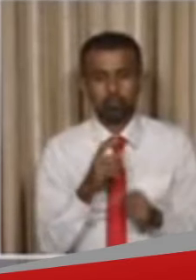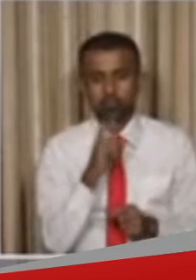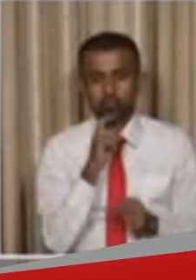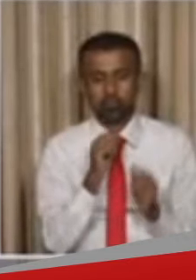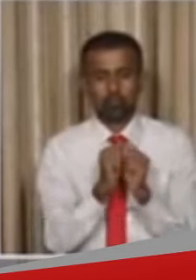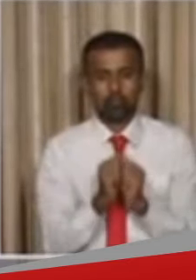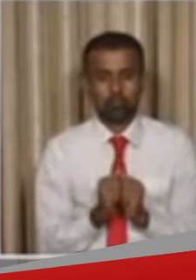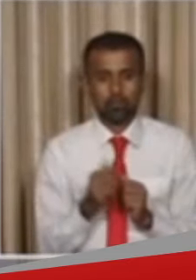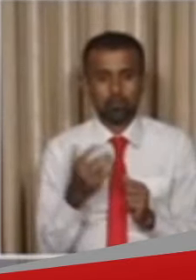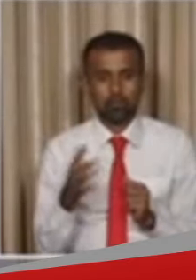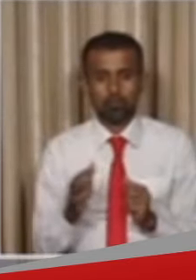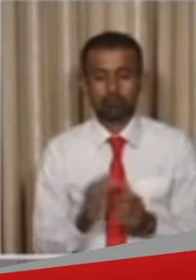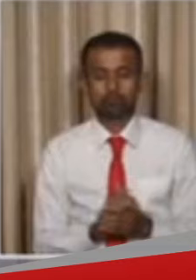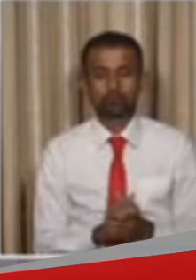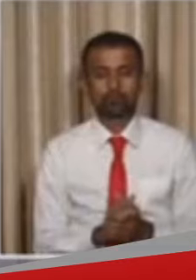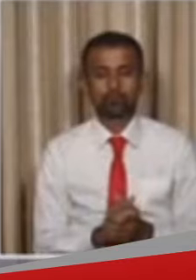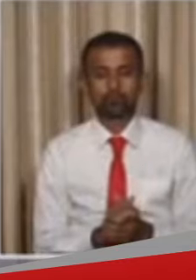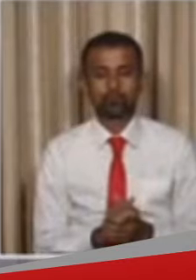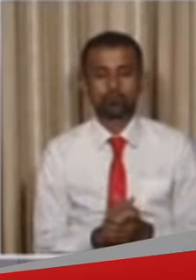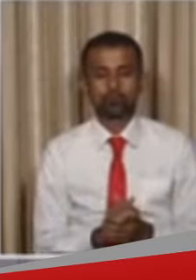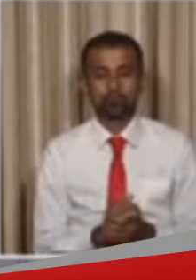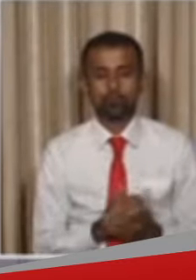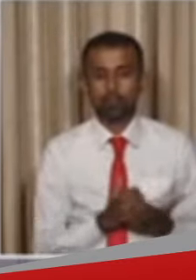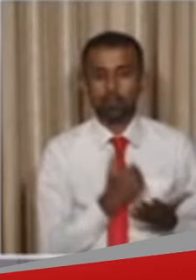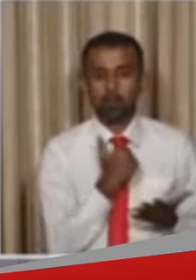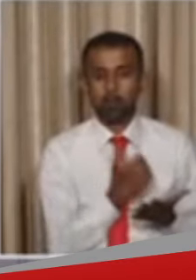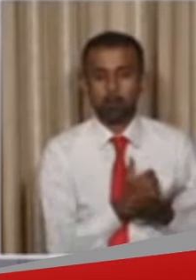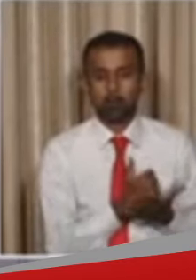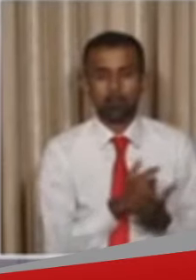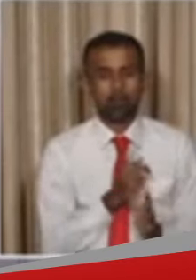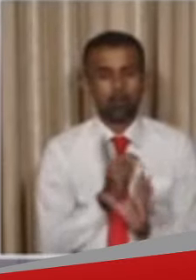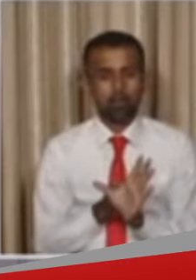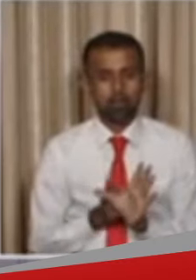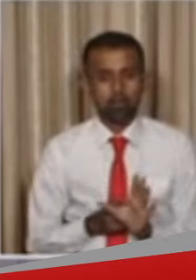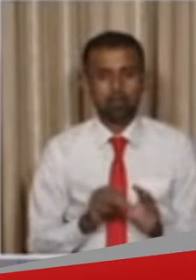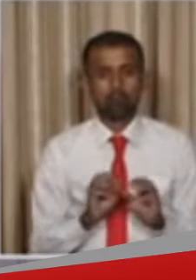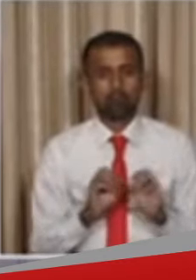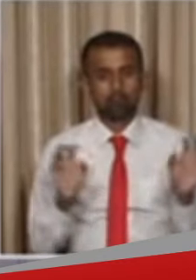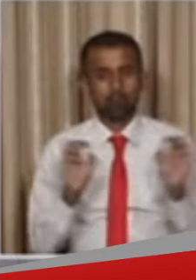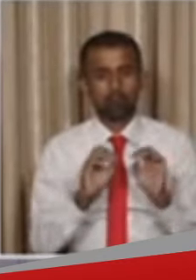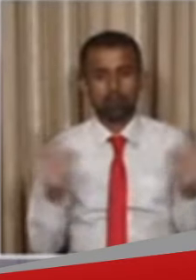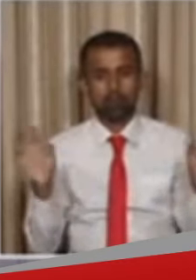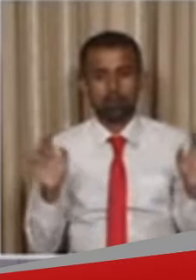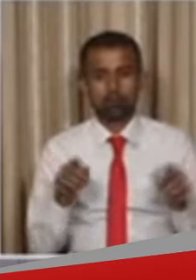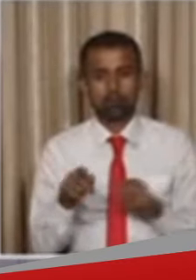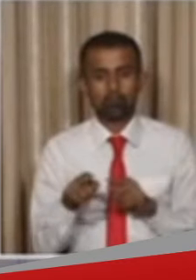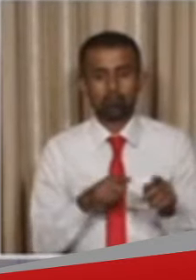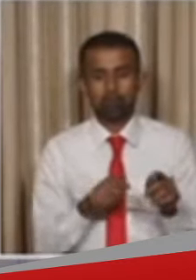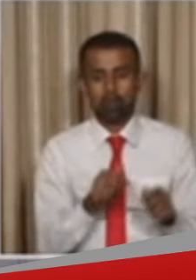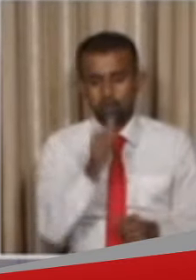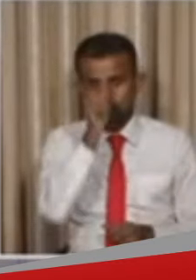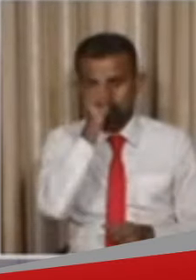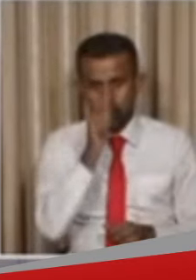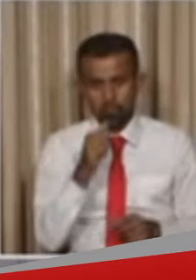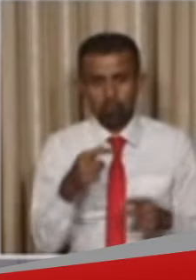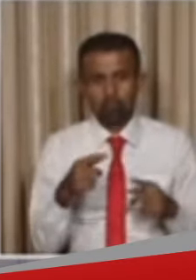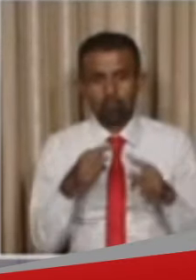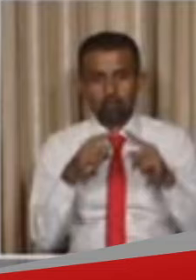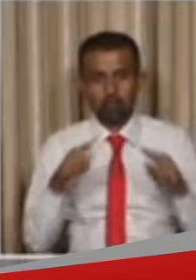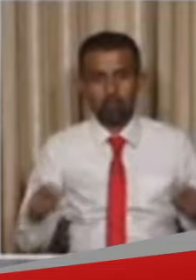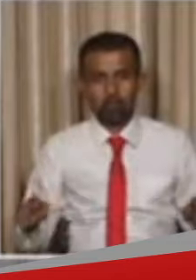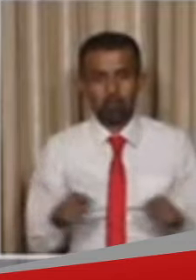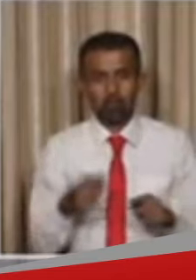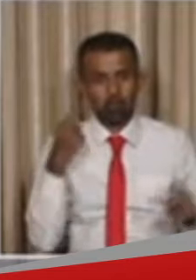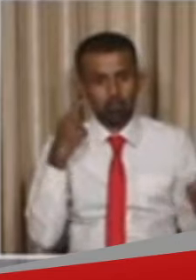ක්‍රියාමාර්ග අරගෙන තියෙනවා. ඒ වගේම මහබැංකුව නිරන්තරයෙන් නිවේදන නිකුත් කරනවා මේ වගේ නීති විරෝධී පිරමීඩ් ජාවාරම්